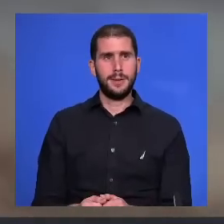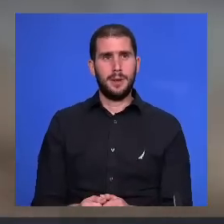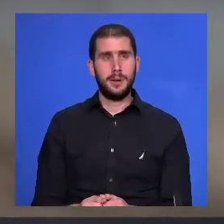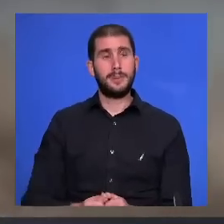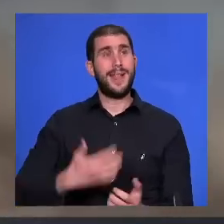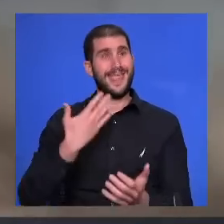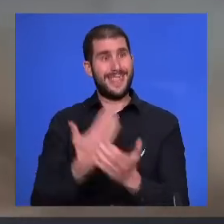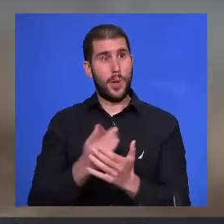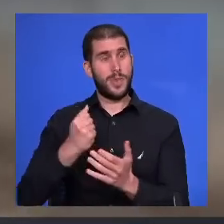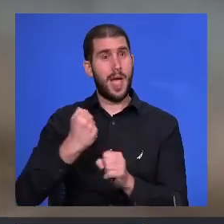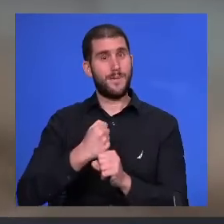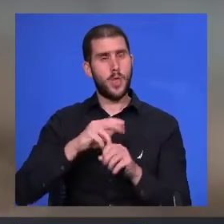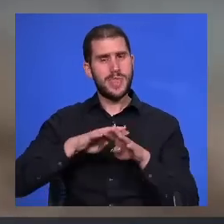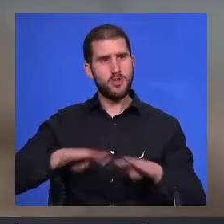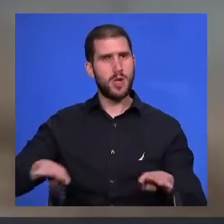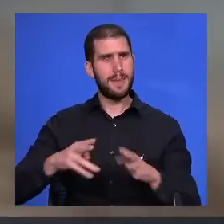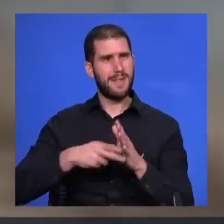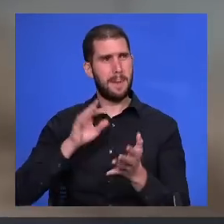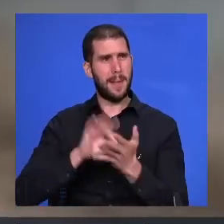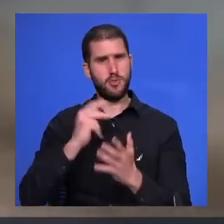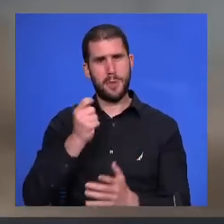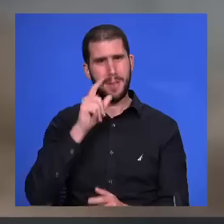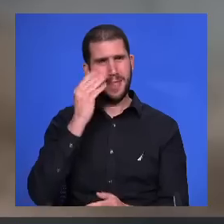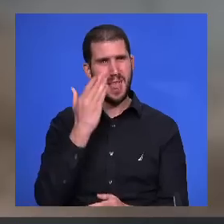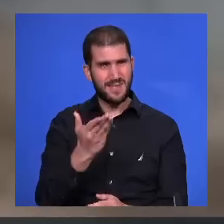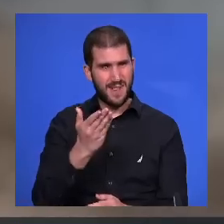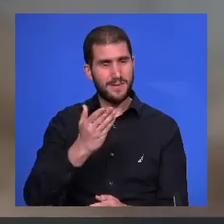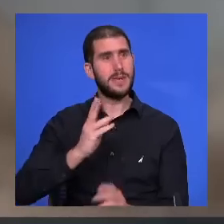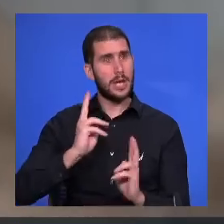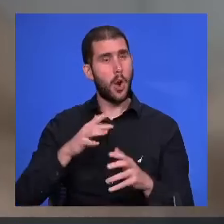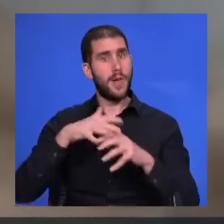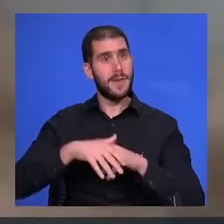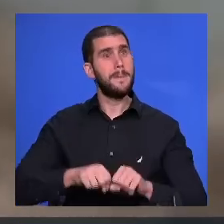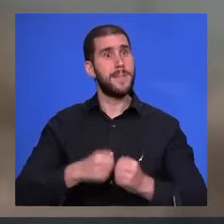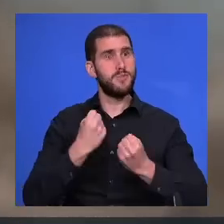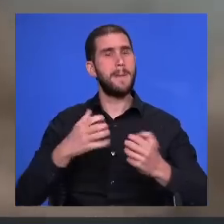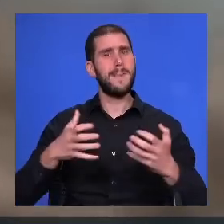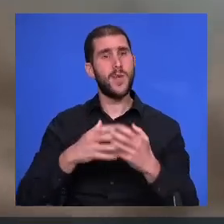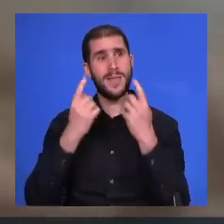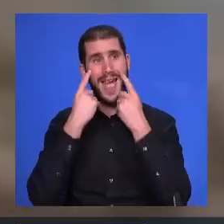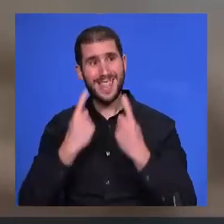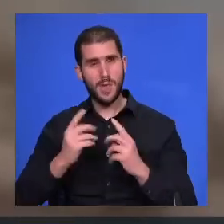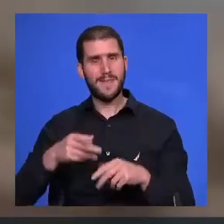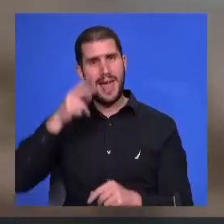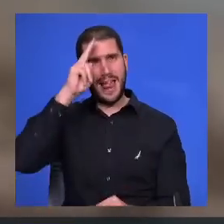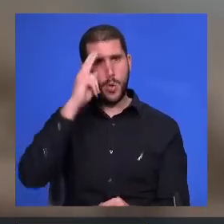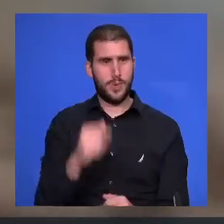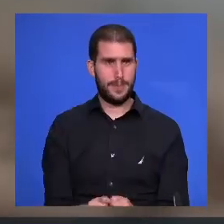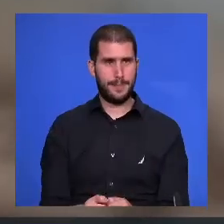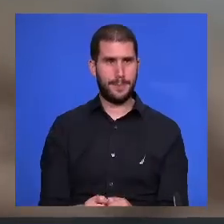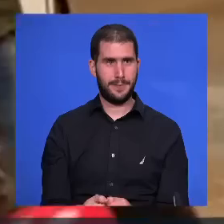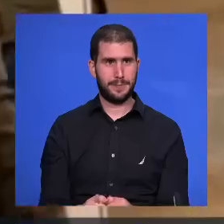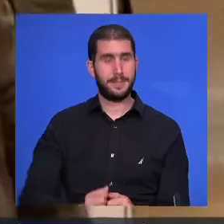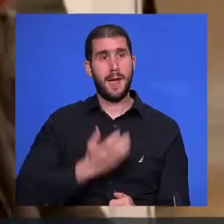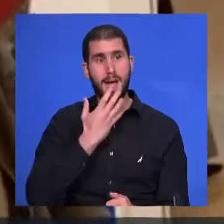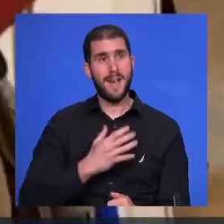התיעוד הזה של עבודות תשתית ברכבת במהלך השבת בתל אביב עוד עלול להוביל למשבר בין המפלגות החרדיות לבין הליכוד. רב